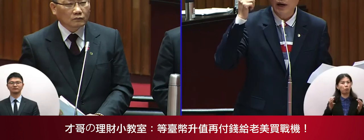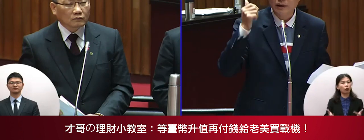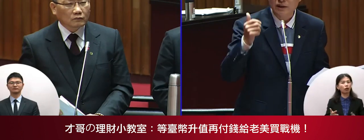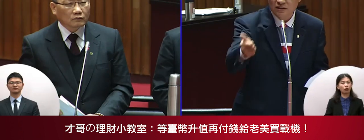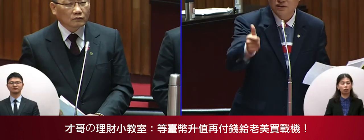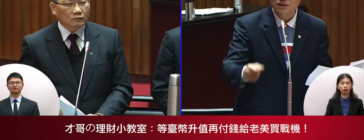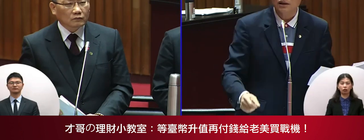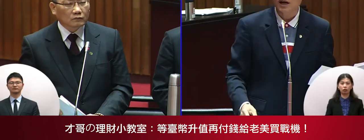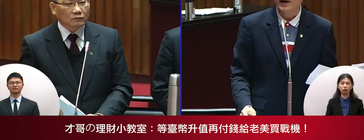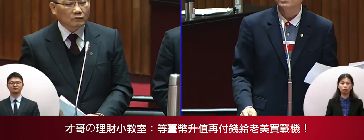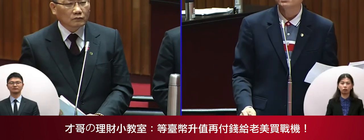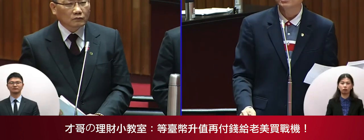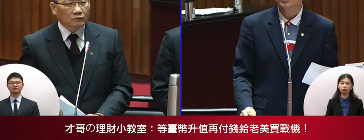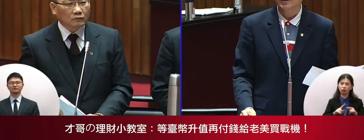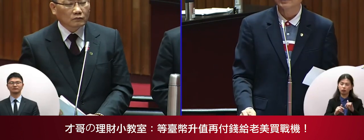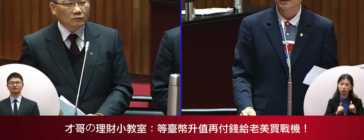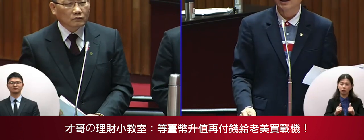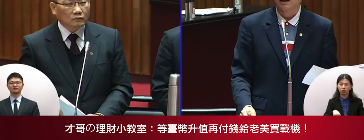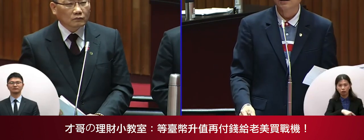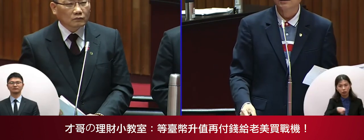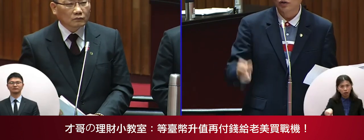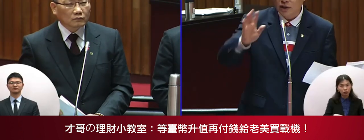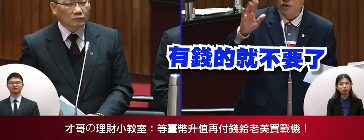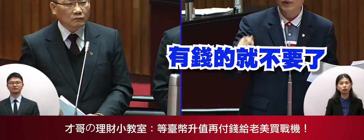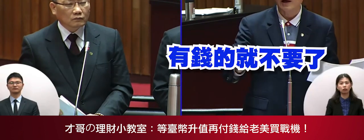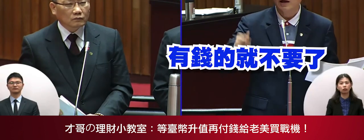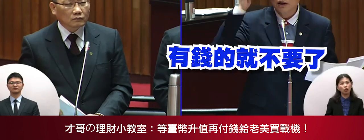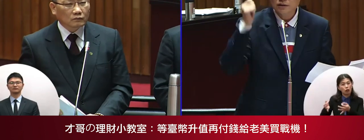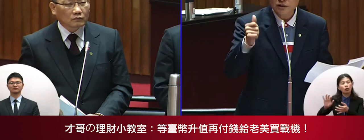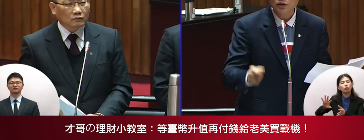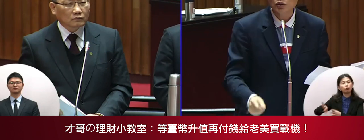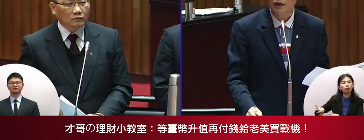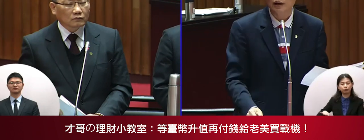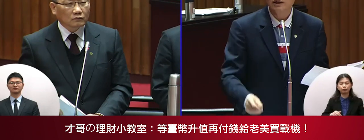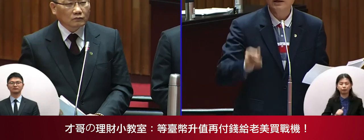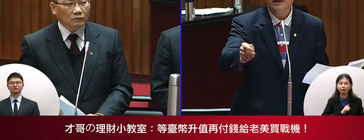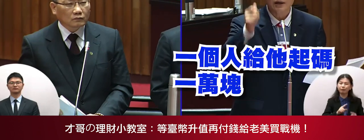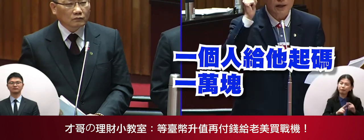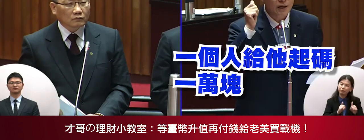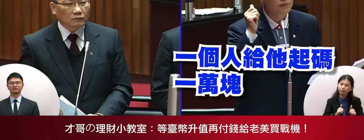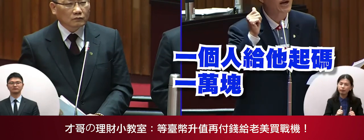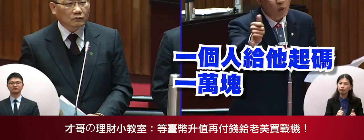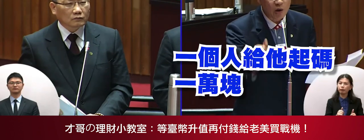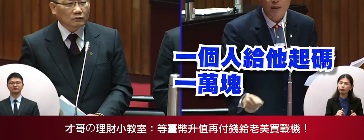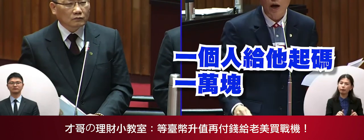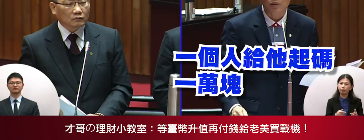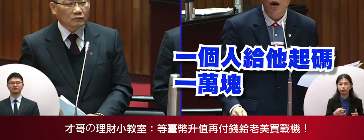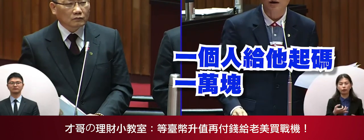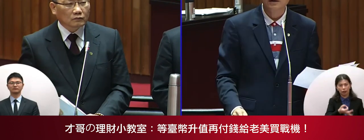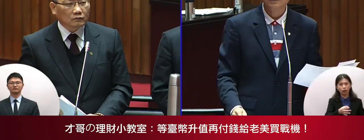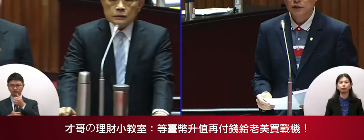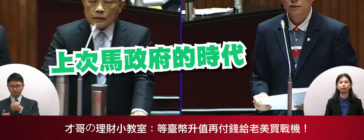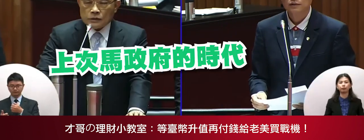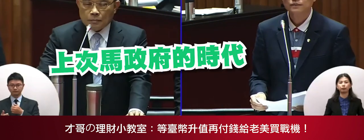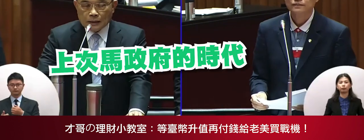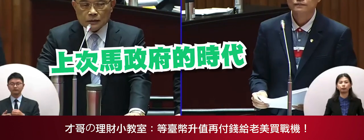可不可以给这老百姓真正需要的人啊？有钱人就不要了，真正需要的人一个人给他起码1万块嘛，好不